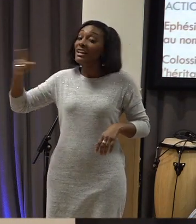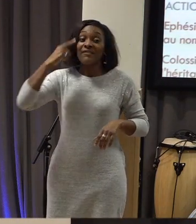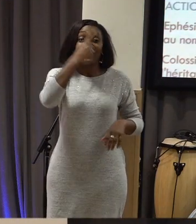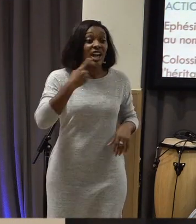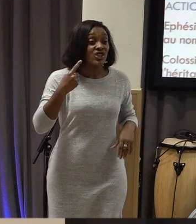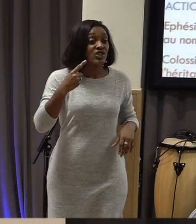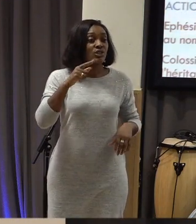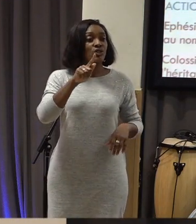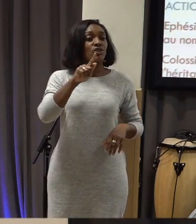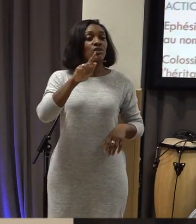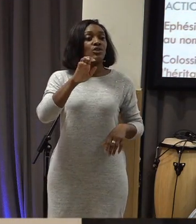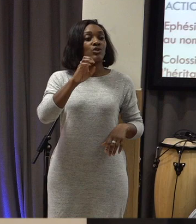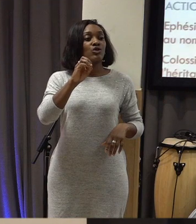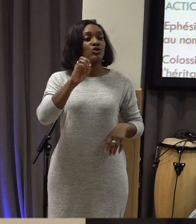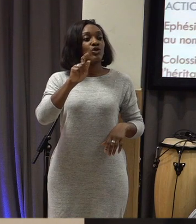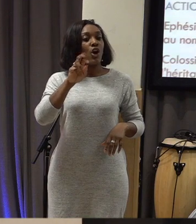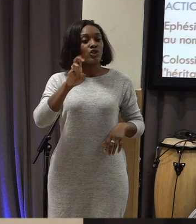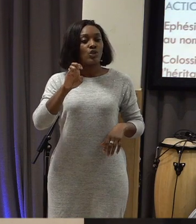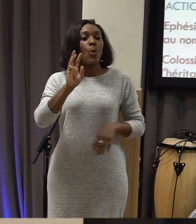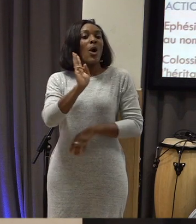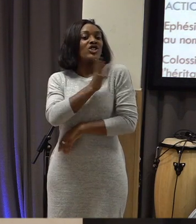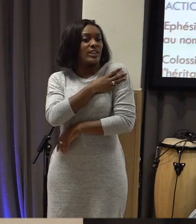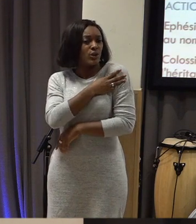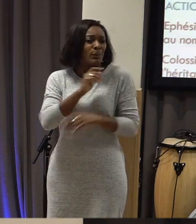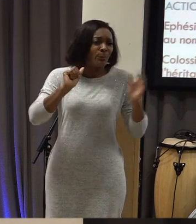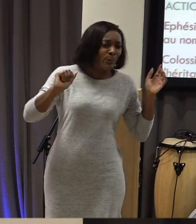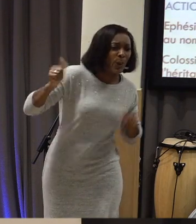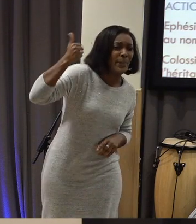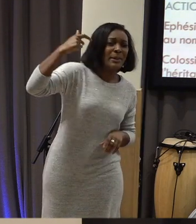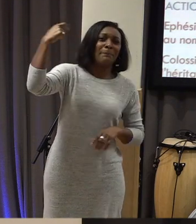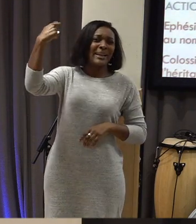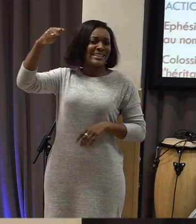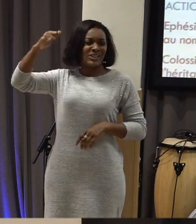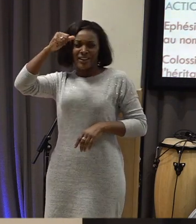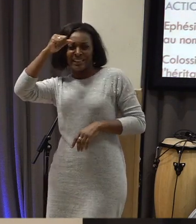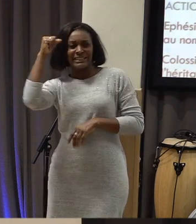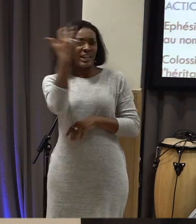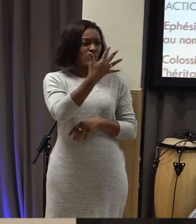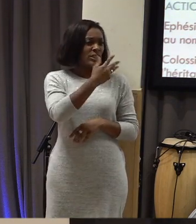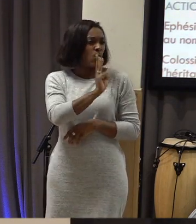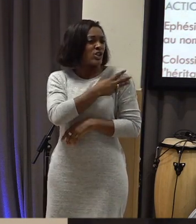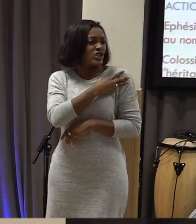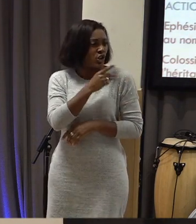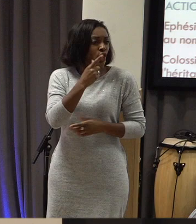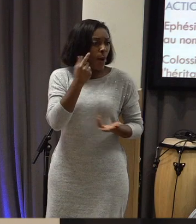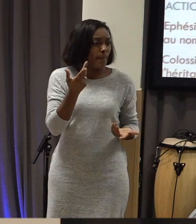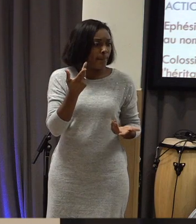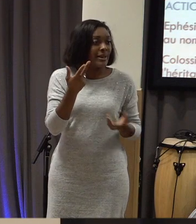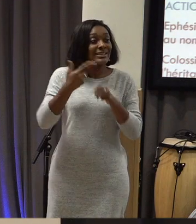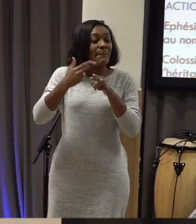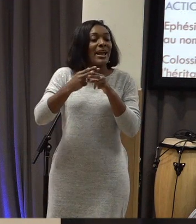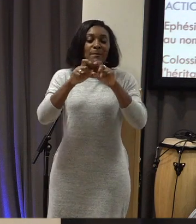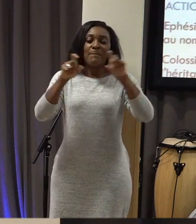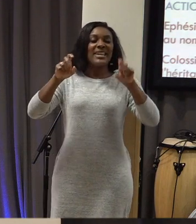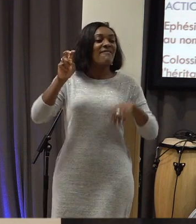George Washington, qui est le premier président américain. Ce dollar est surnommé le billet